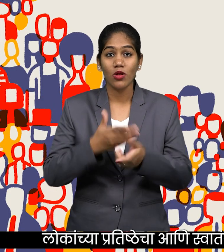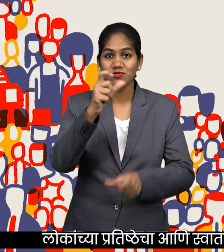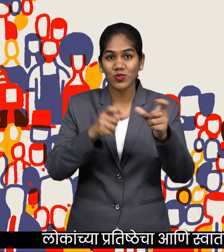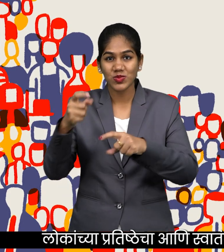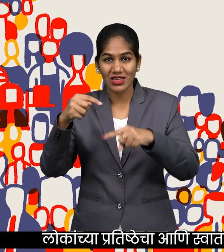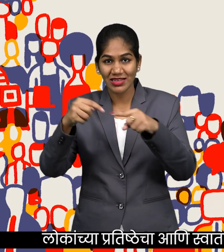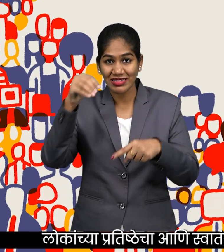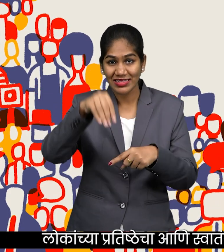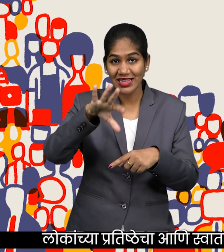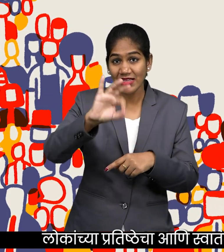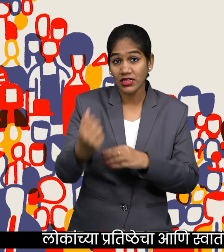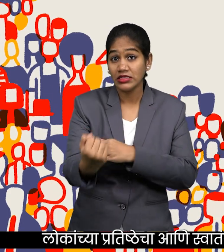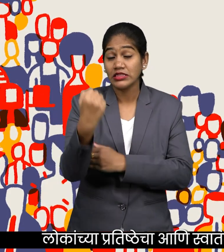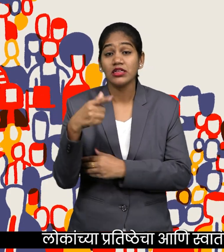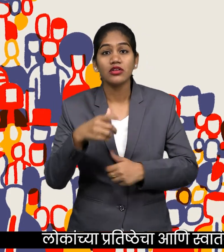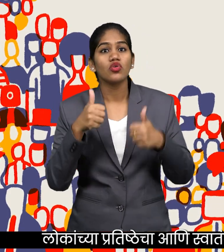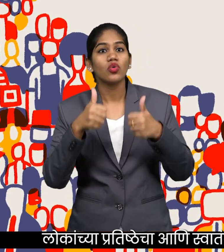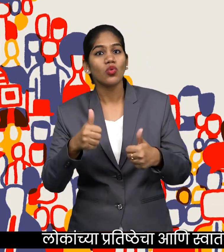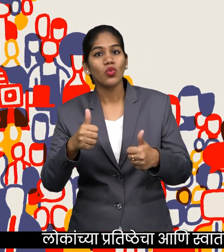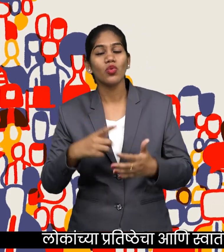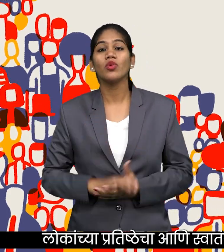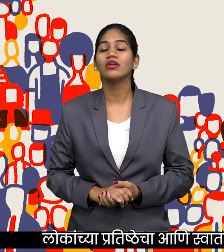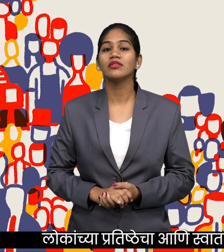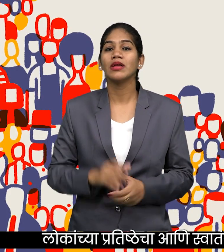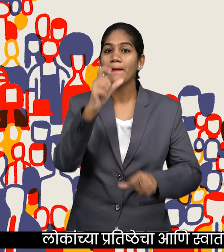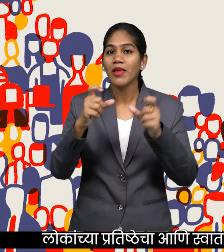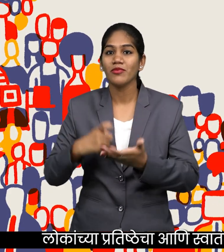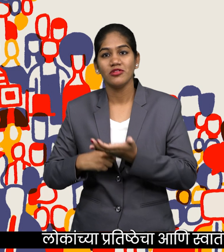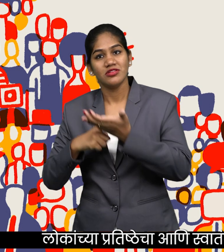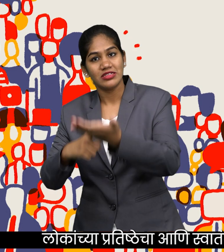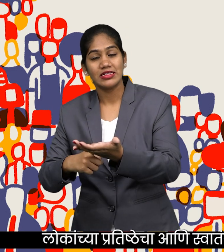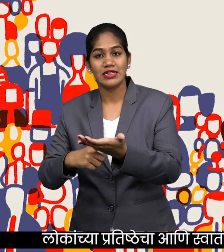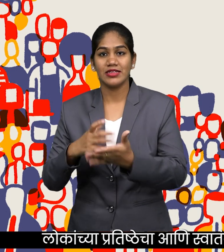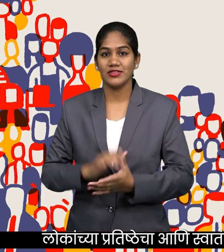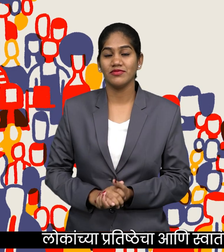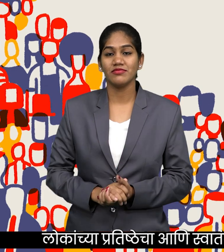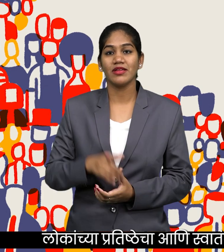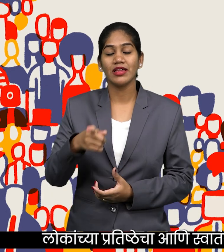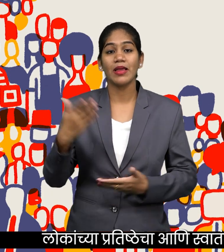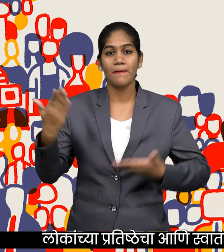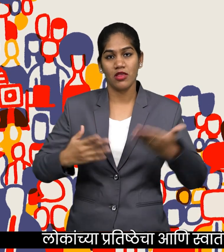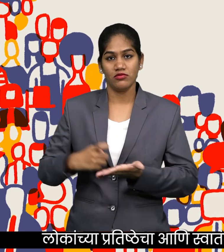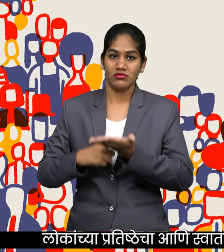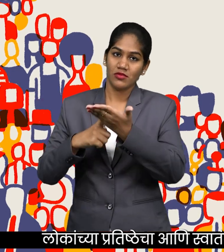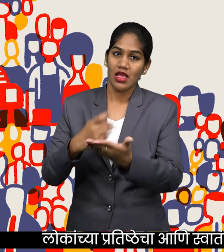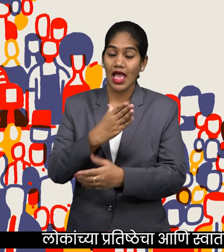लोकांच्या प्रतिष्ठेचा आणि स्वातंत्र्याचा आदर करण्यासाठी लोकशाही चांगली आहे.